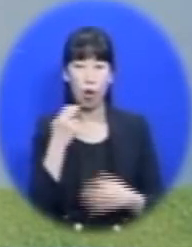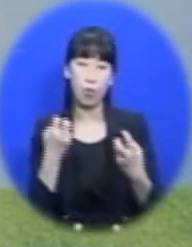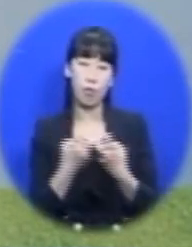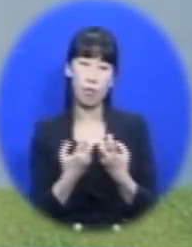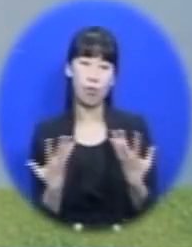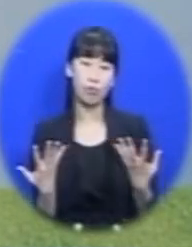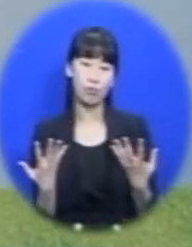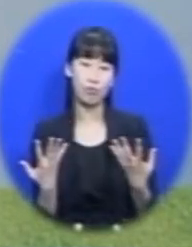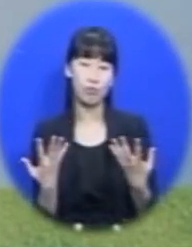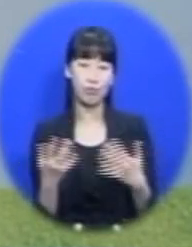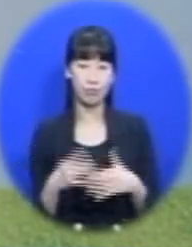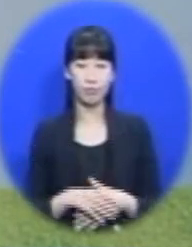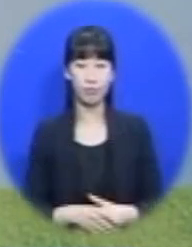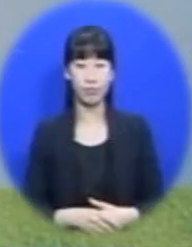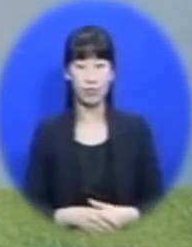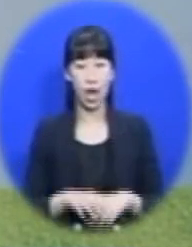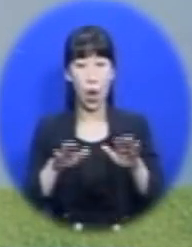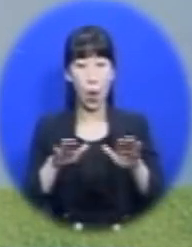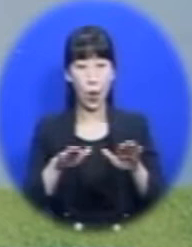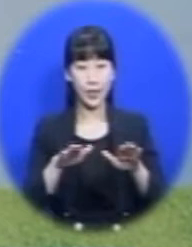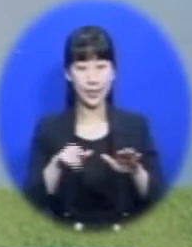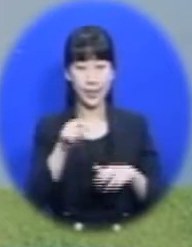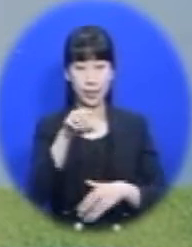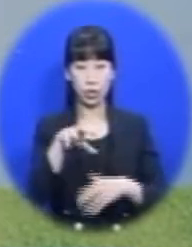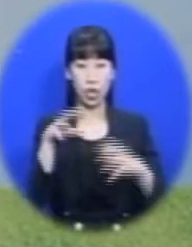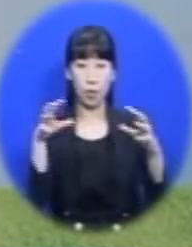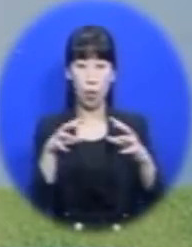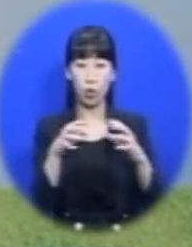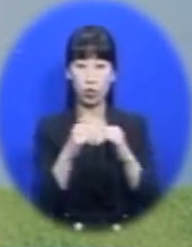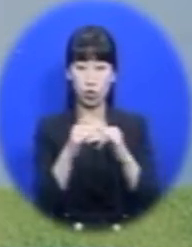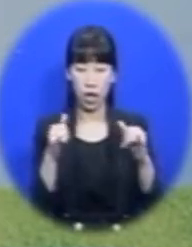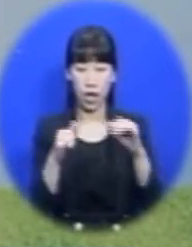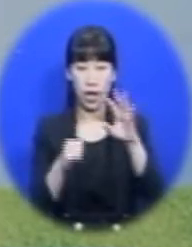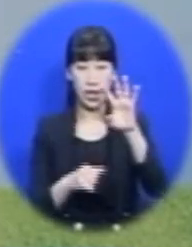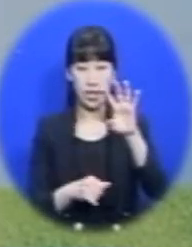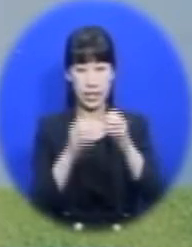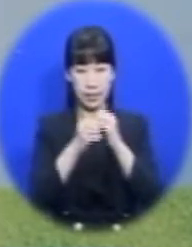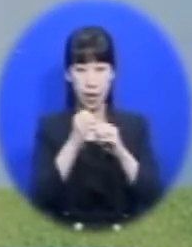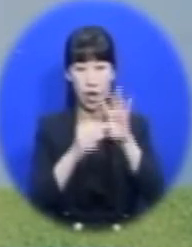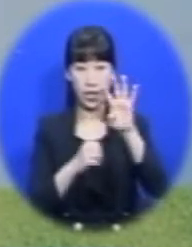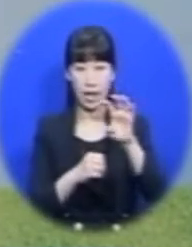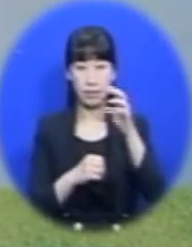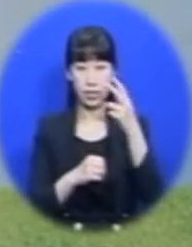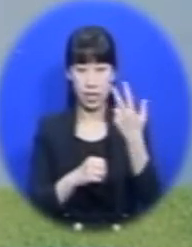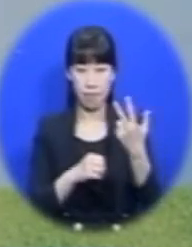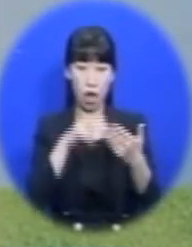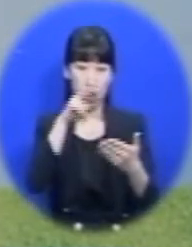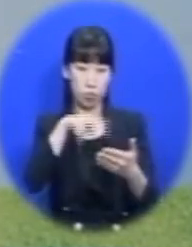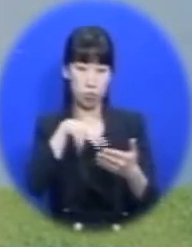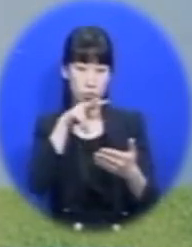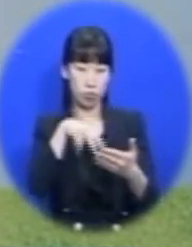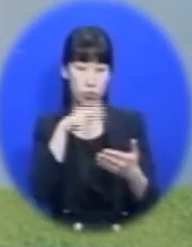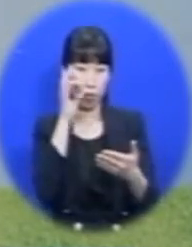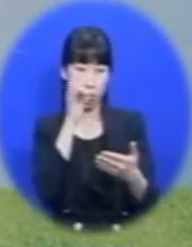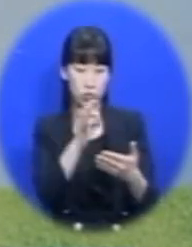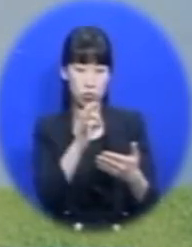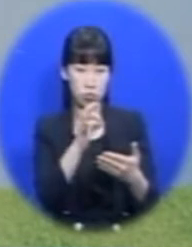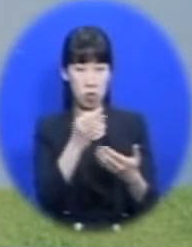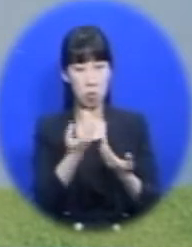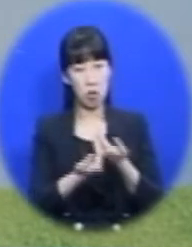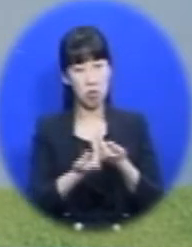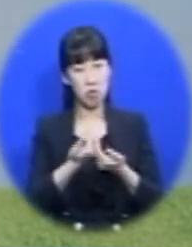거죠. 오늘 여기 계신 분들 중에 이 시편 47편을 읽기는 하지만 영